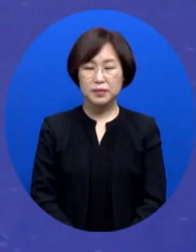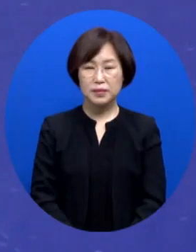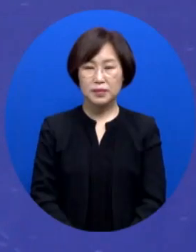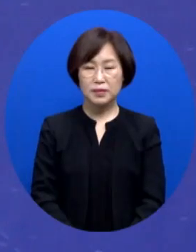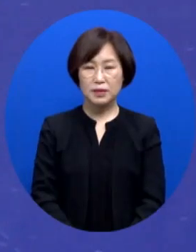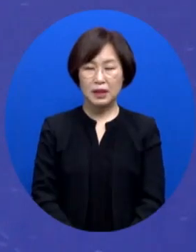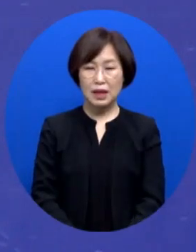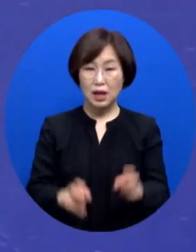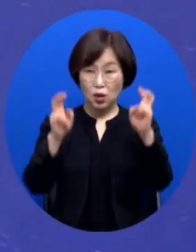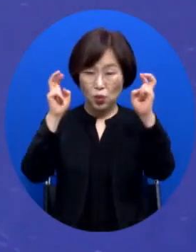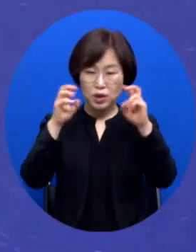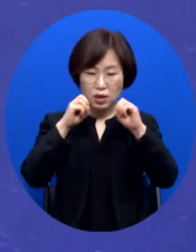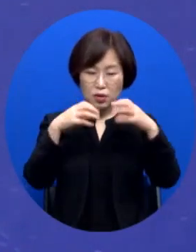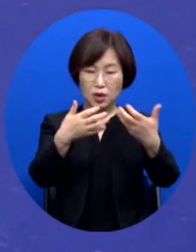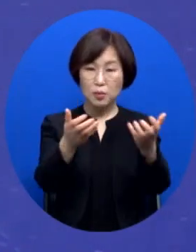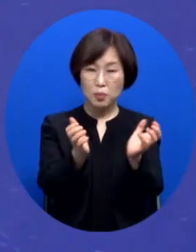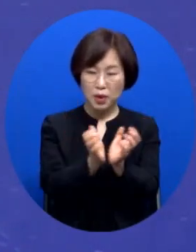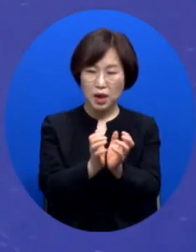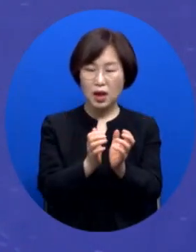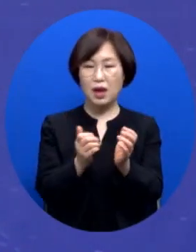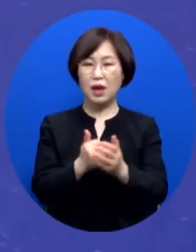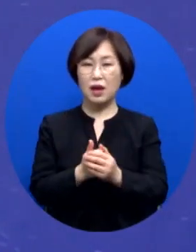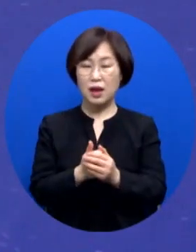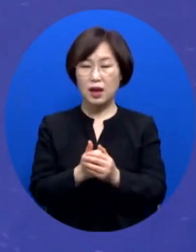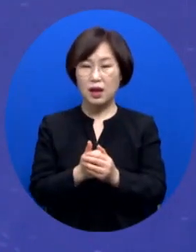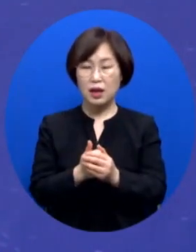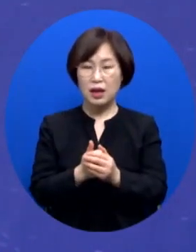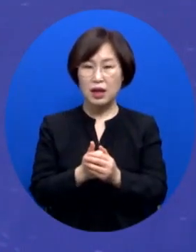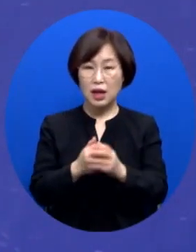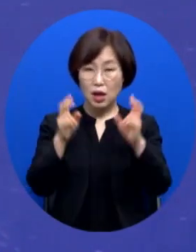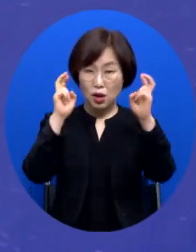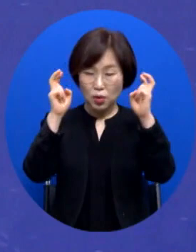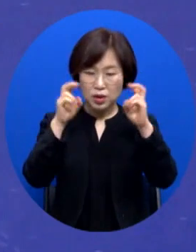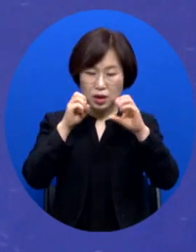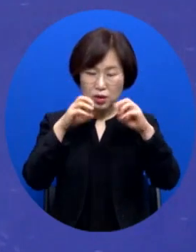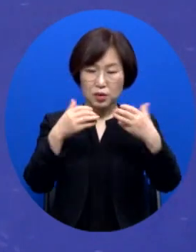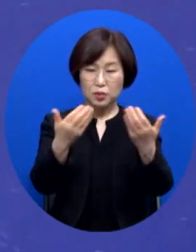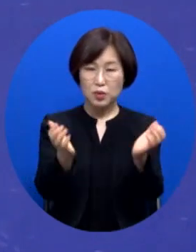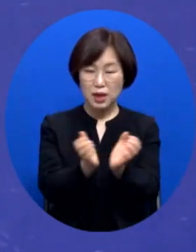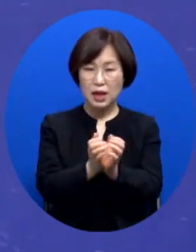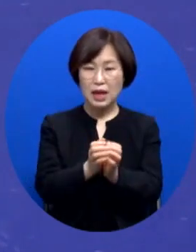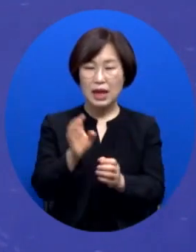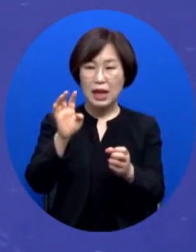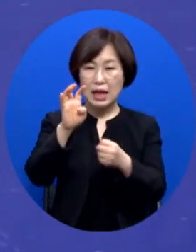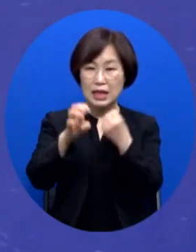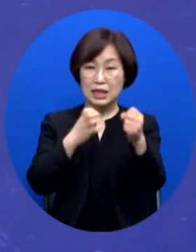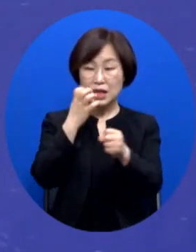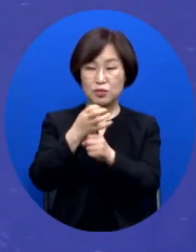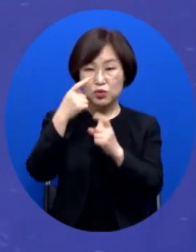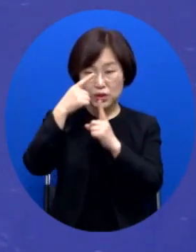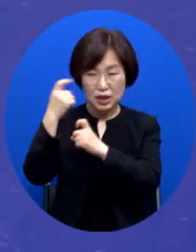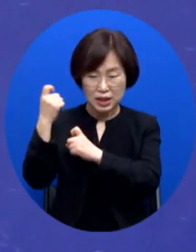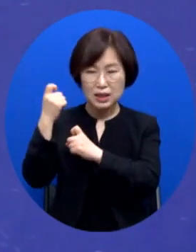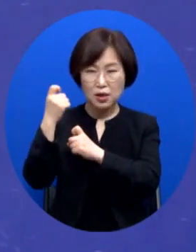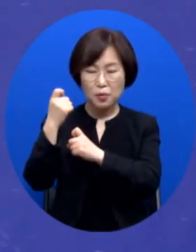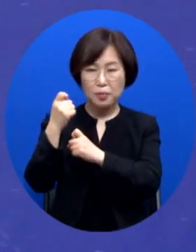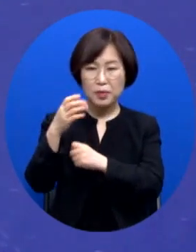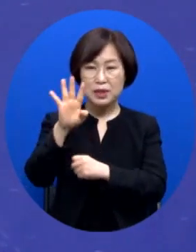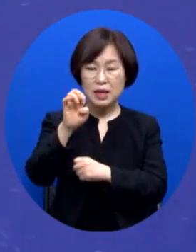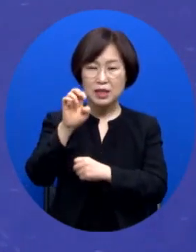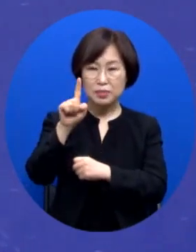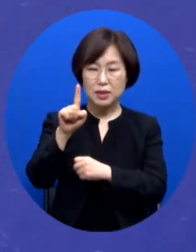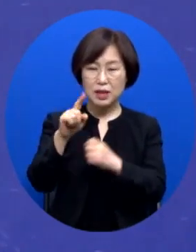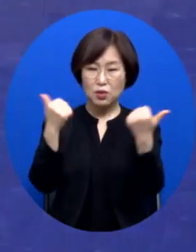한국기독교 직장선교연합회가 종교교회에서 직장선교 창립 40주년 감사예배와 41차